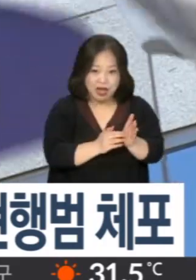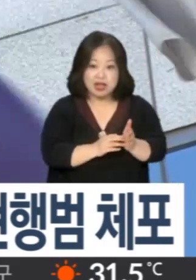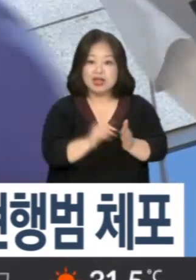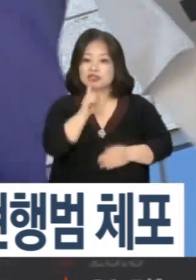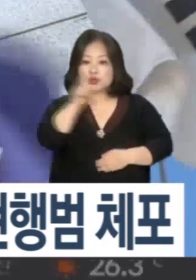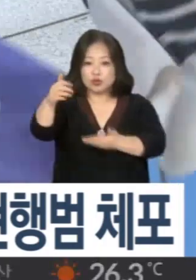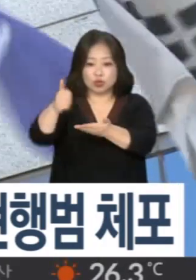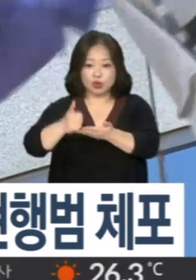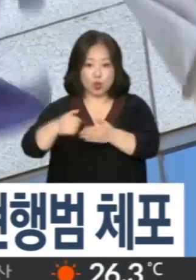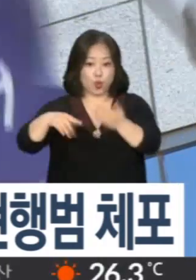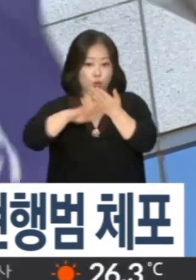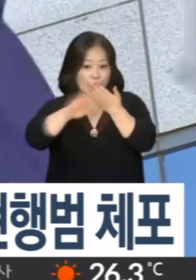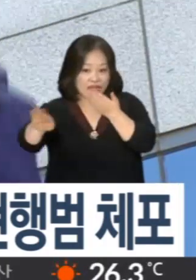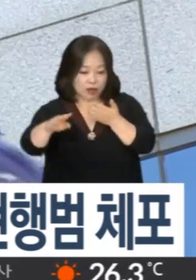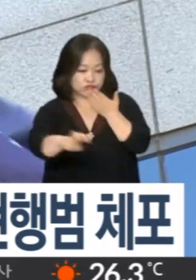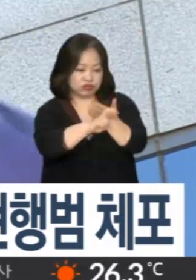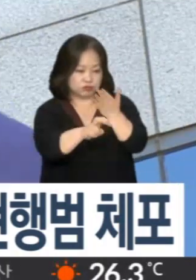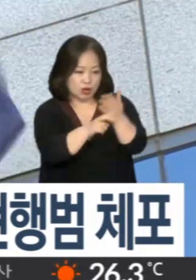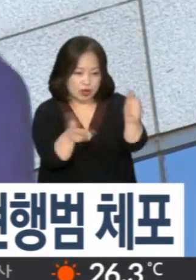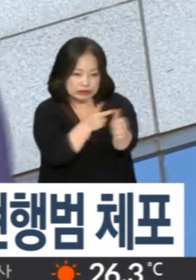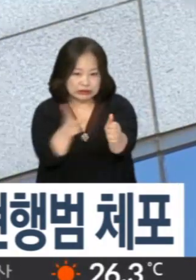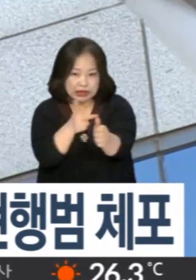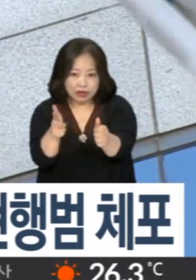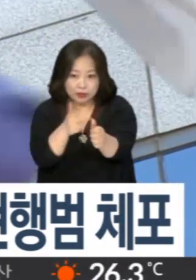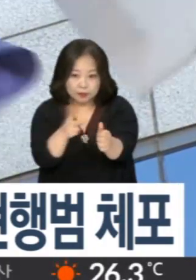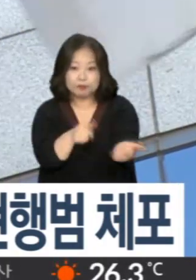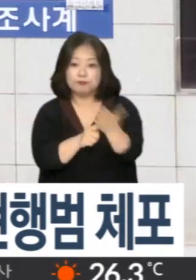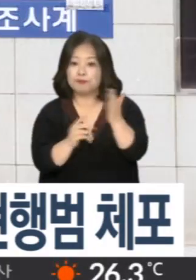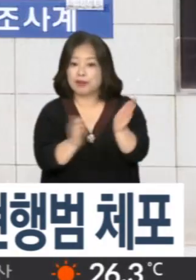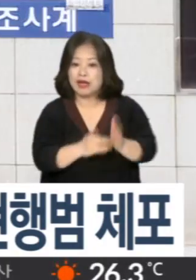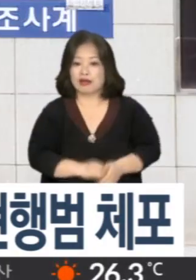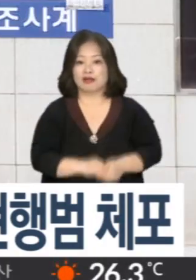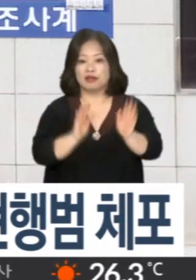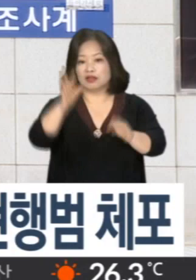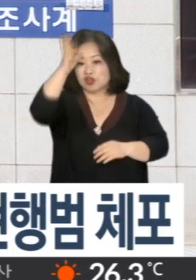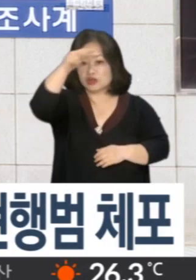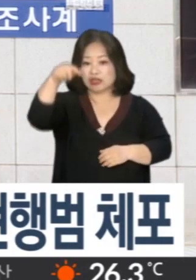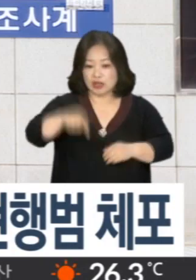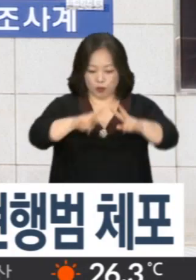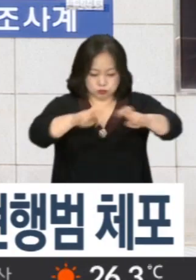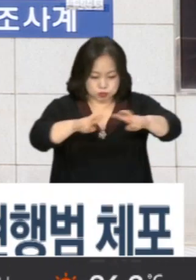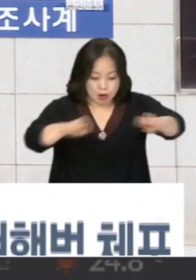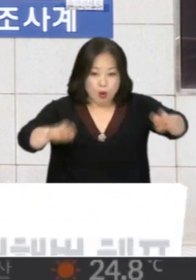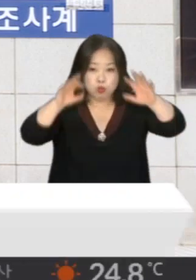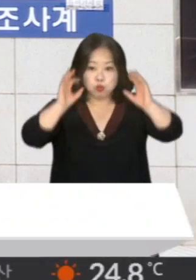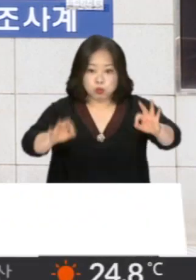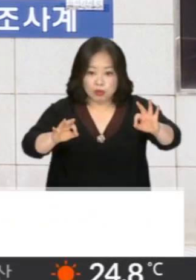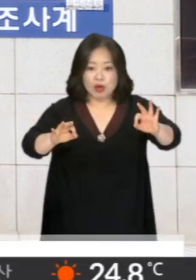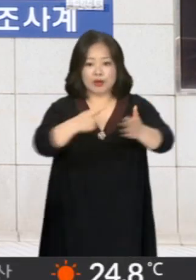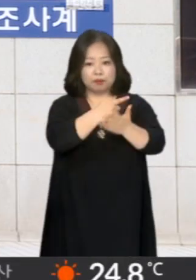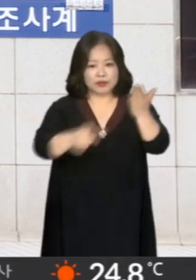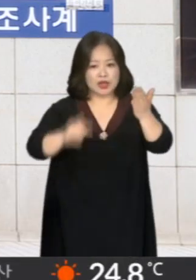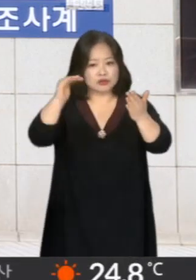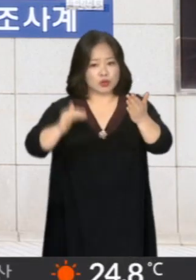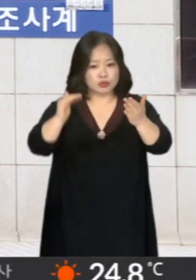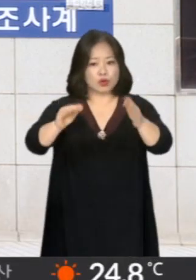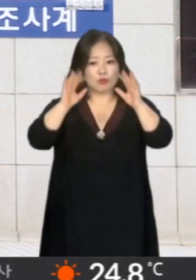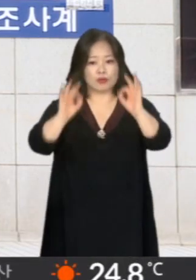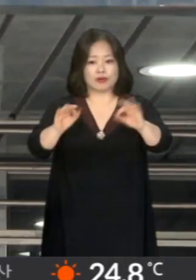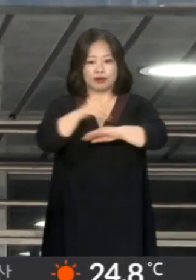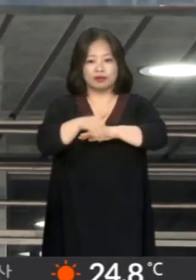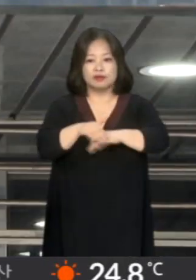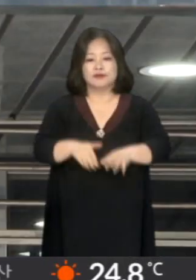신고한 손님 외에도 여러 개의 불법 촬영물이 발견됐습니다 경찰은 포렌식 분석을 토대로 피해범위 등을 조사할